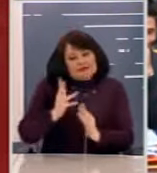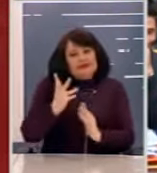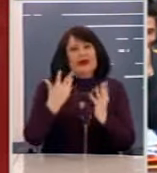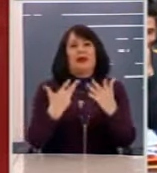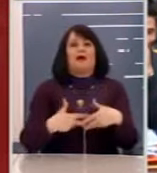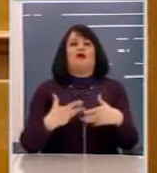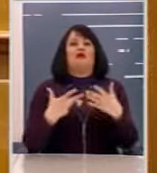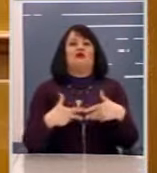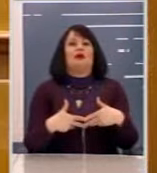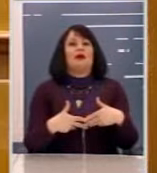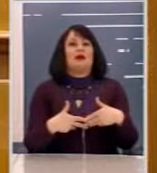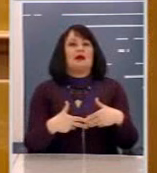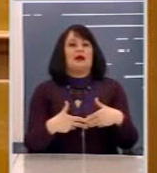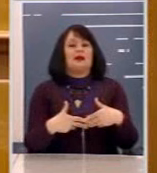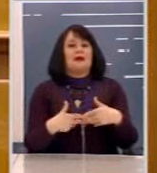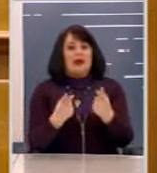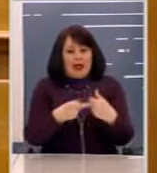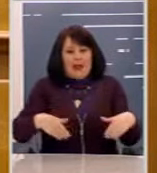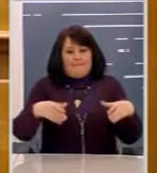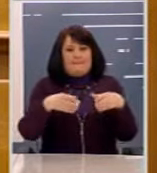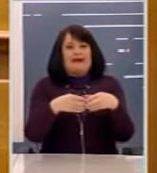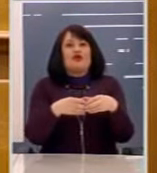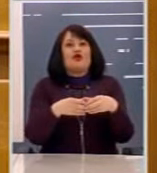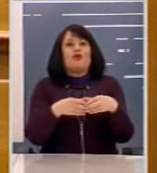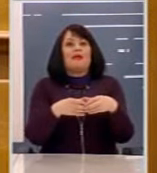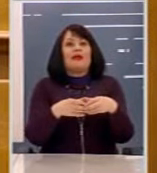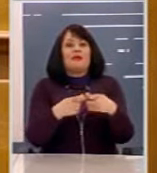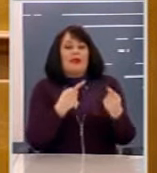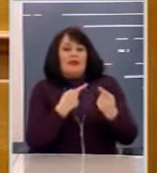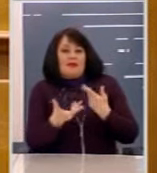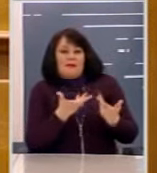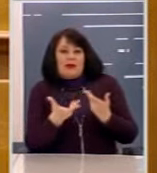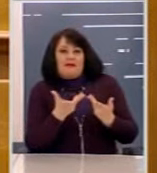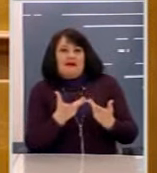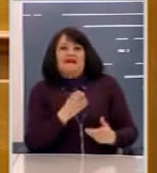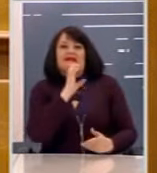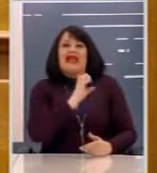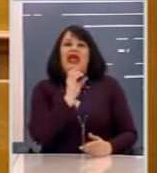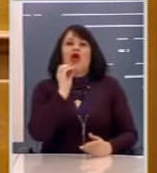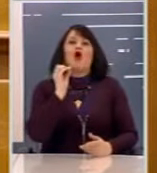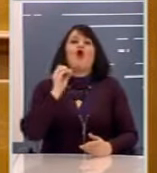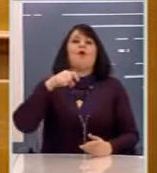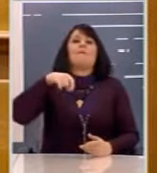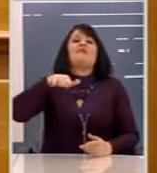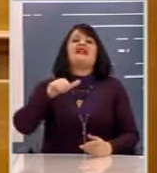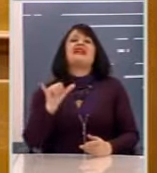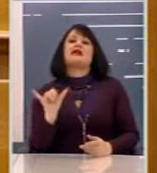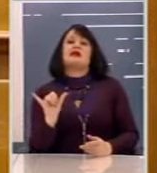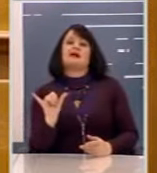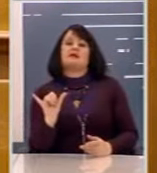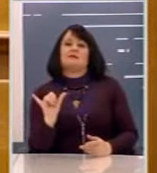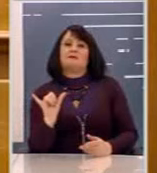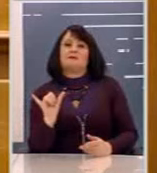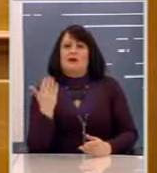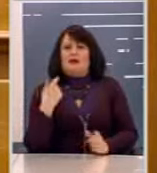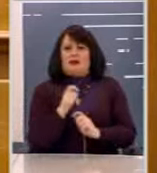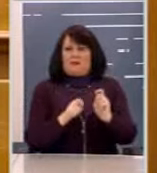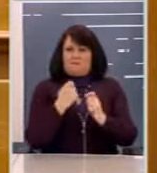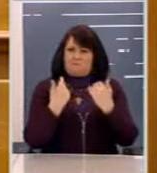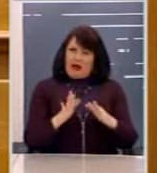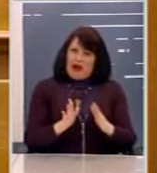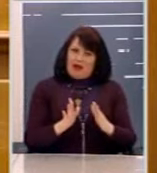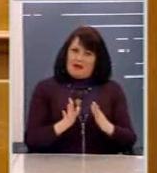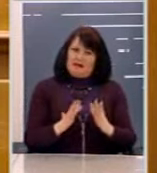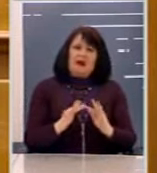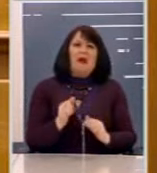λειτουργία της Επιτροπής Διαπραγμάτευσης του ΕΟΠΗ, την οποία την είχατε συστήσει σε προηγούμενους νόμους,